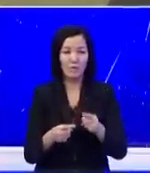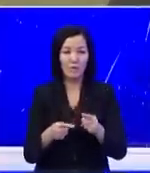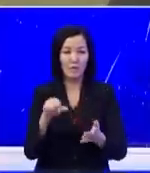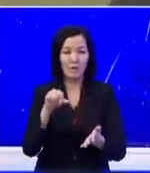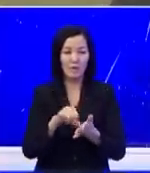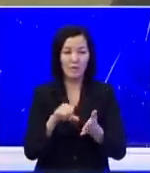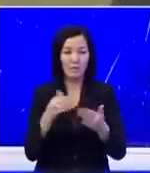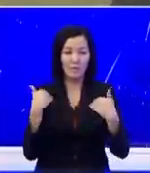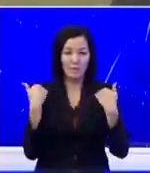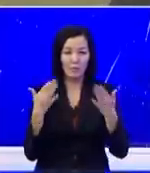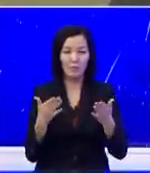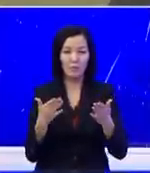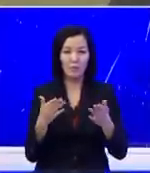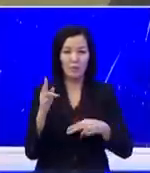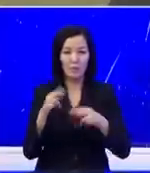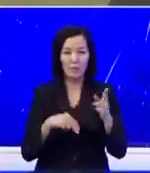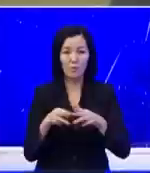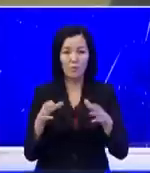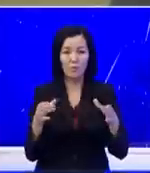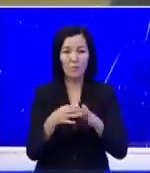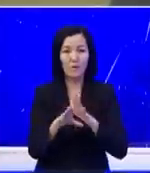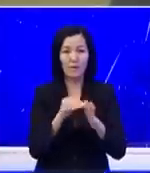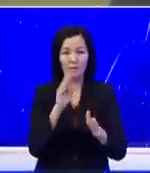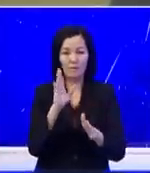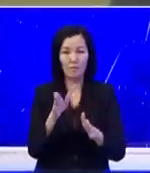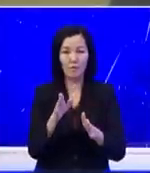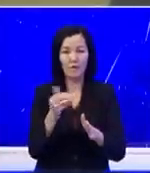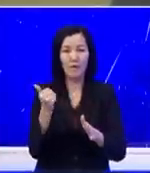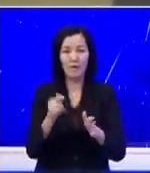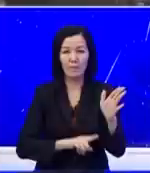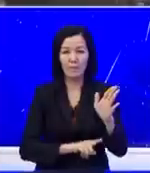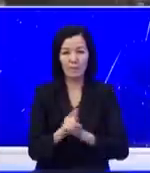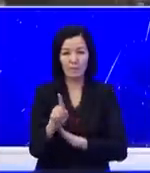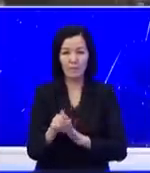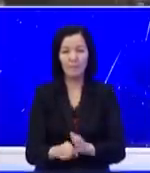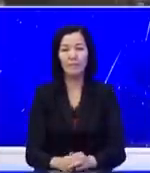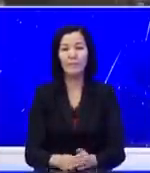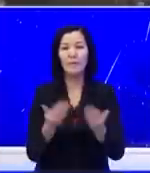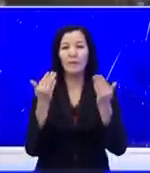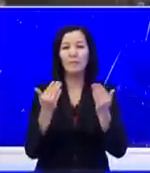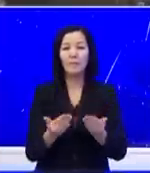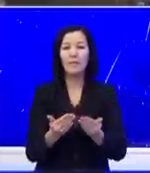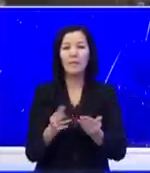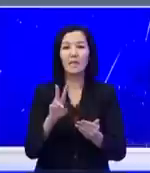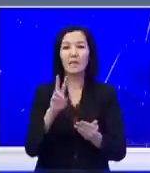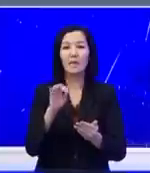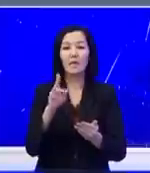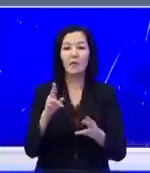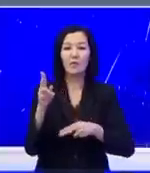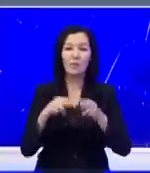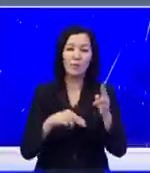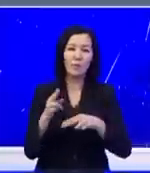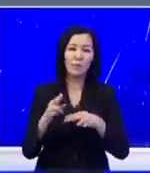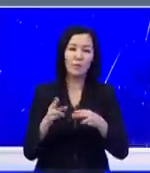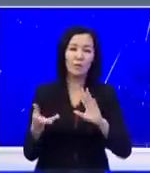конкурсқа беріп, жаңағы мердігер анықтаудамыз. Осы алдағы аптада жұмыстары басталады. Биыл Аспантау аясындағы құрылыс